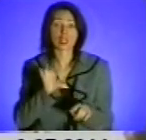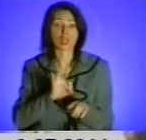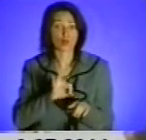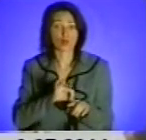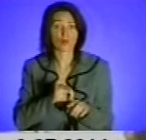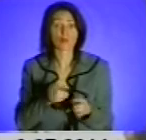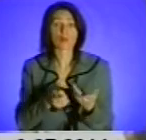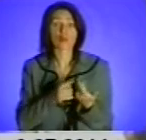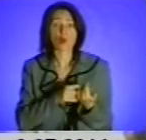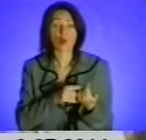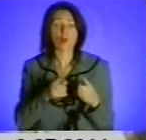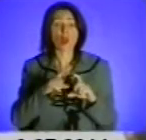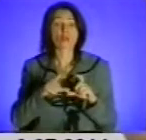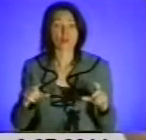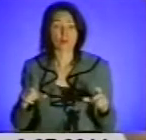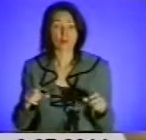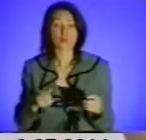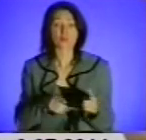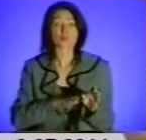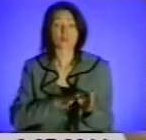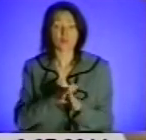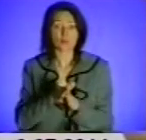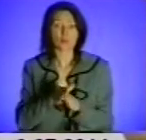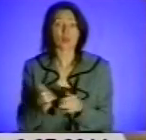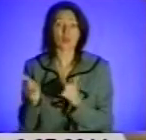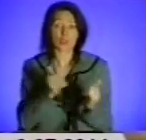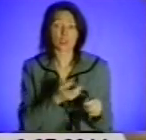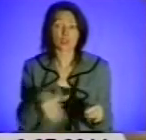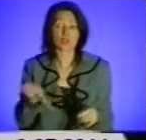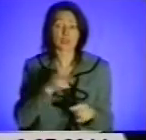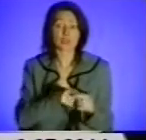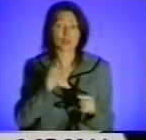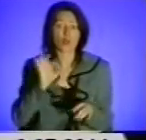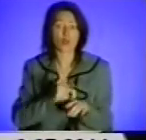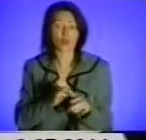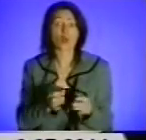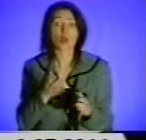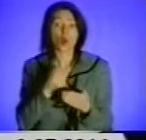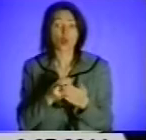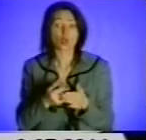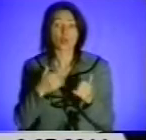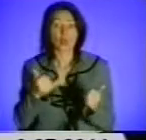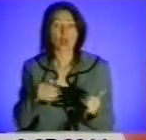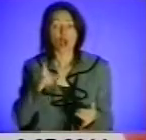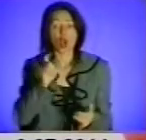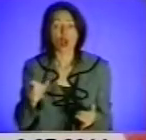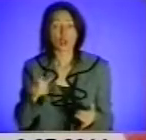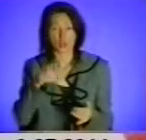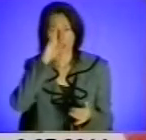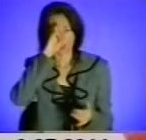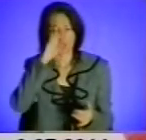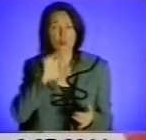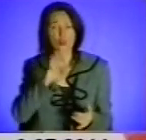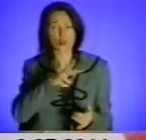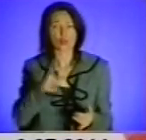підрахунками відомства, повне забезпечення усіх орфанних хворих України обійшлося б казні у 500 мільйонів гривень. Це лише за визнаними